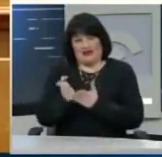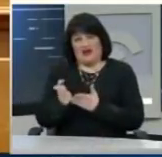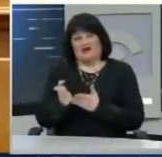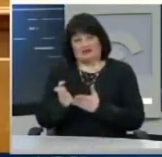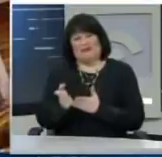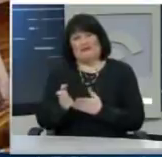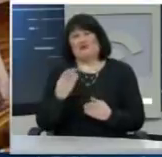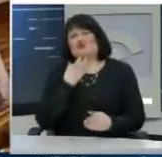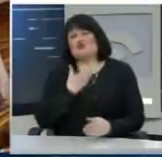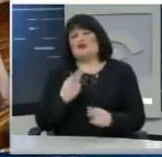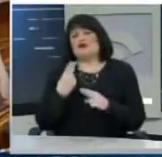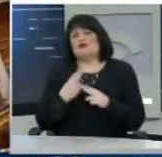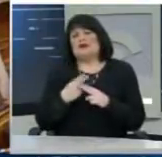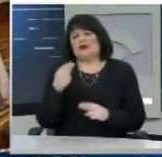φορτισμένο.